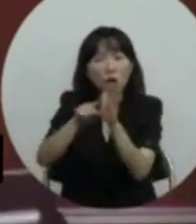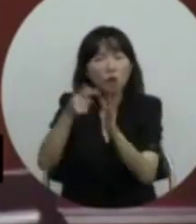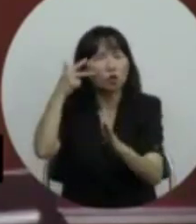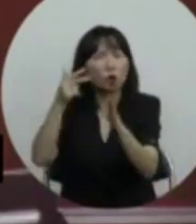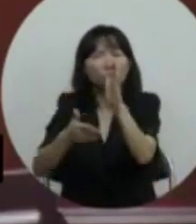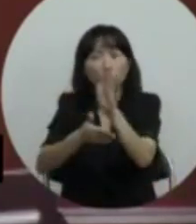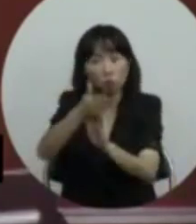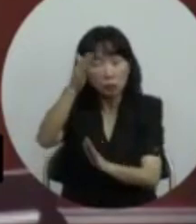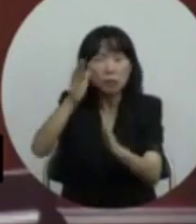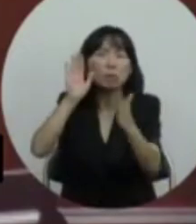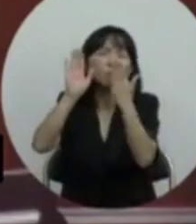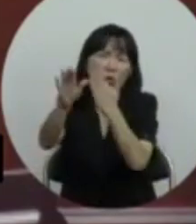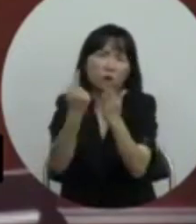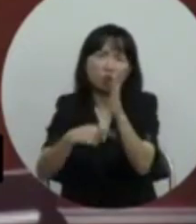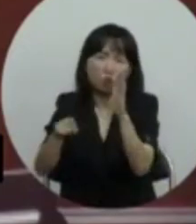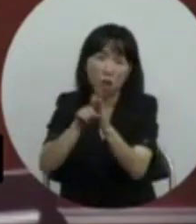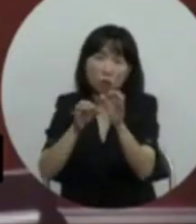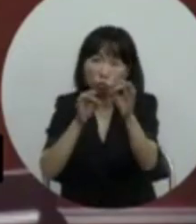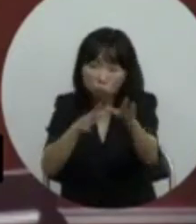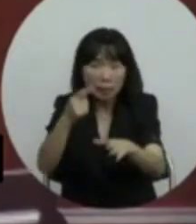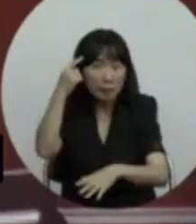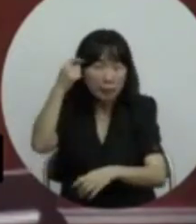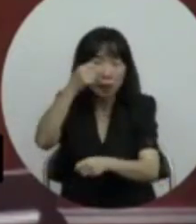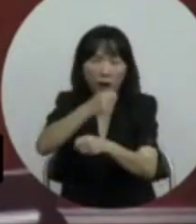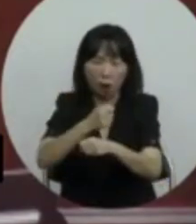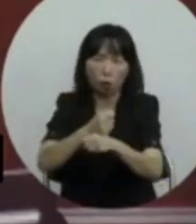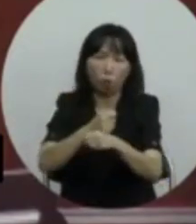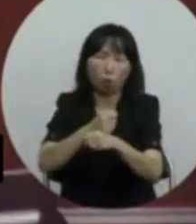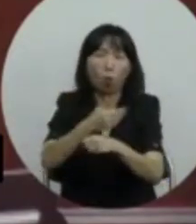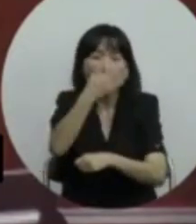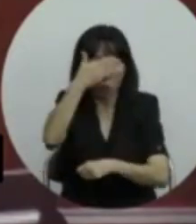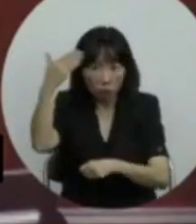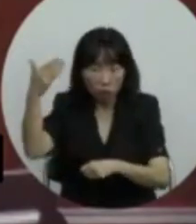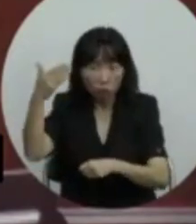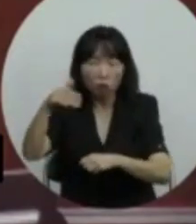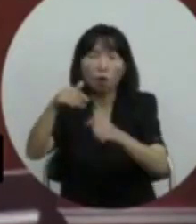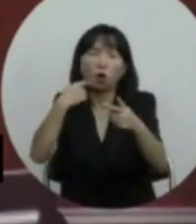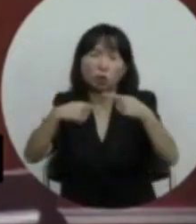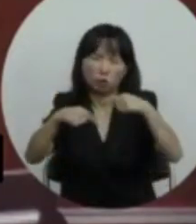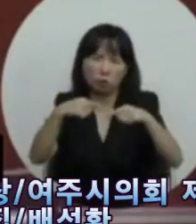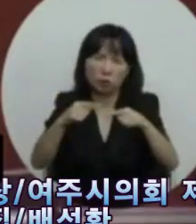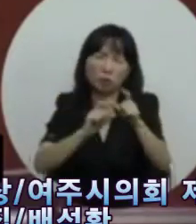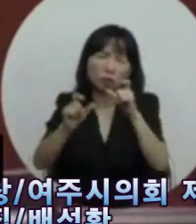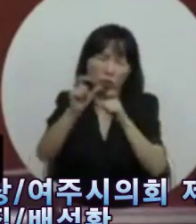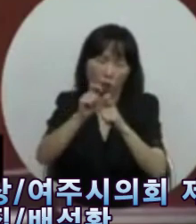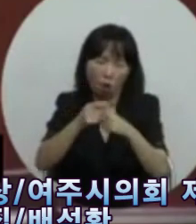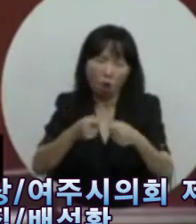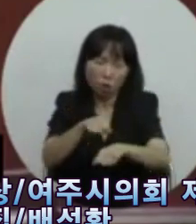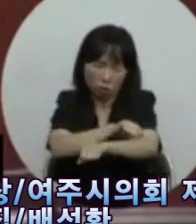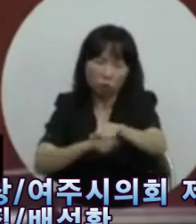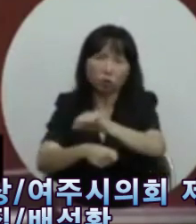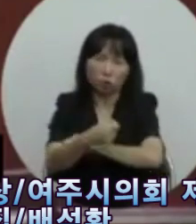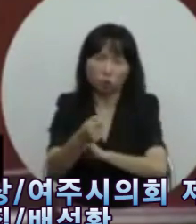미래를 위한 투자라는 생각으로 청년 정책의 발굴과 지원에 집행부와 의회가 적극 나서